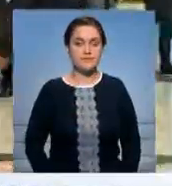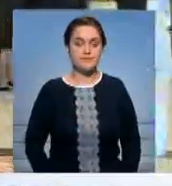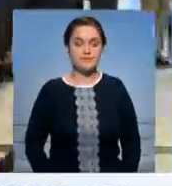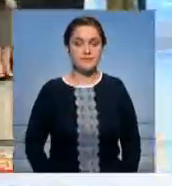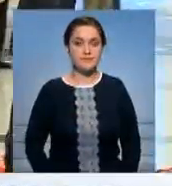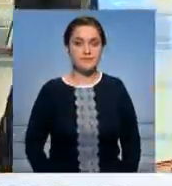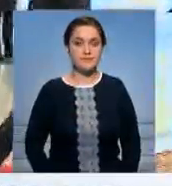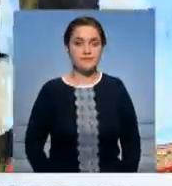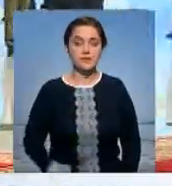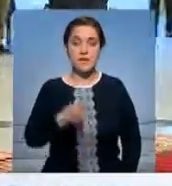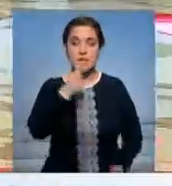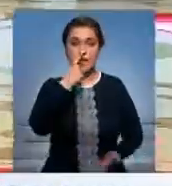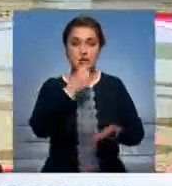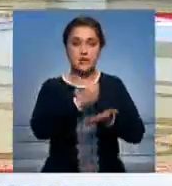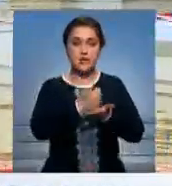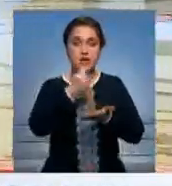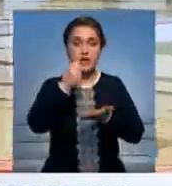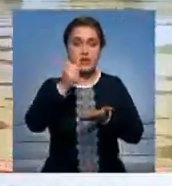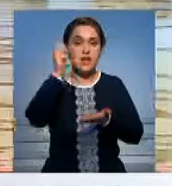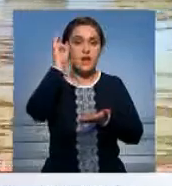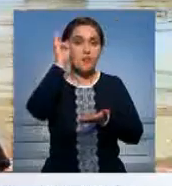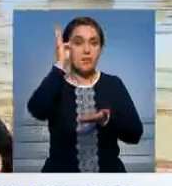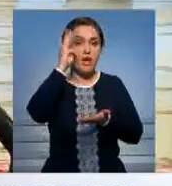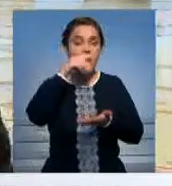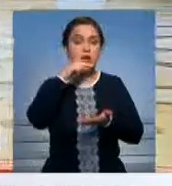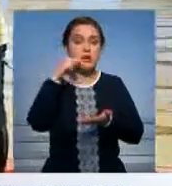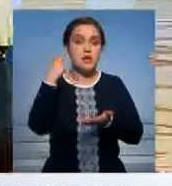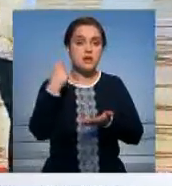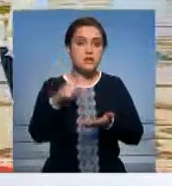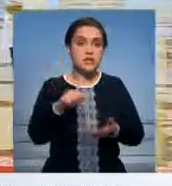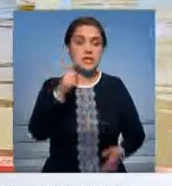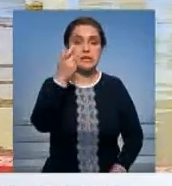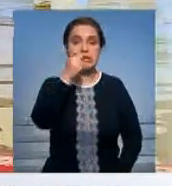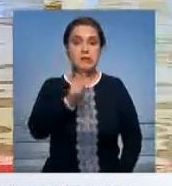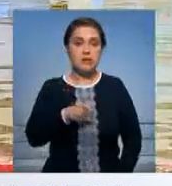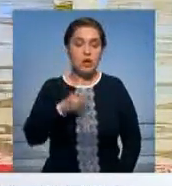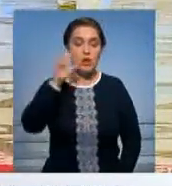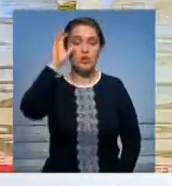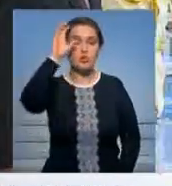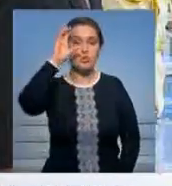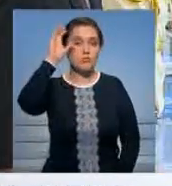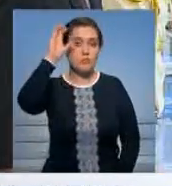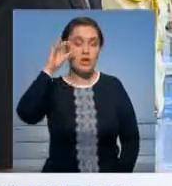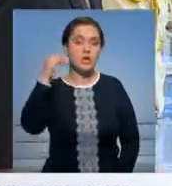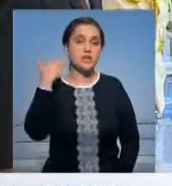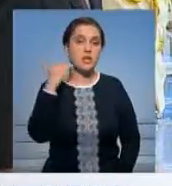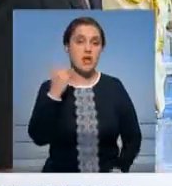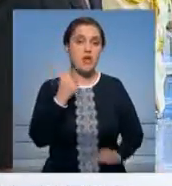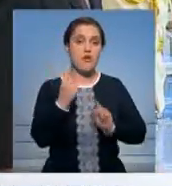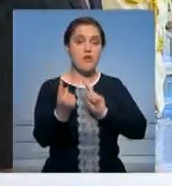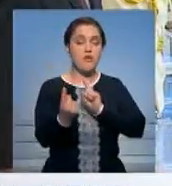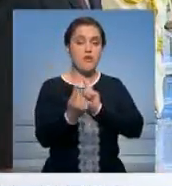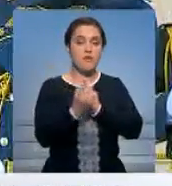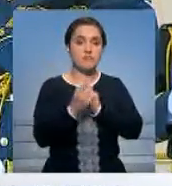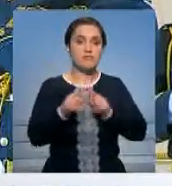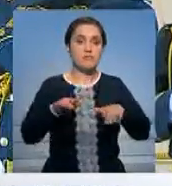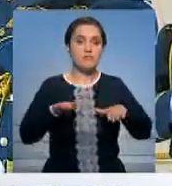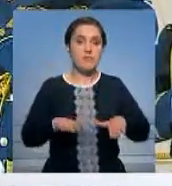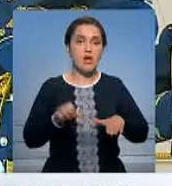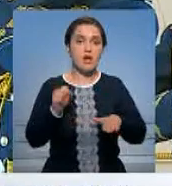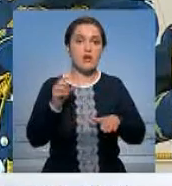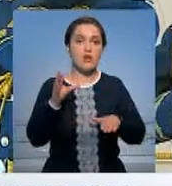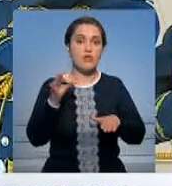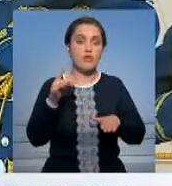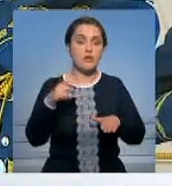Недавно назначенных послов России, Узбекистана, Туркменистана и Италии в Аккорде встречает рота почетного караула.